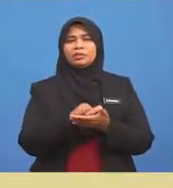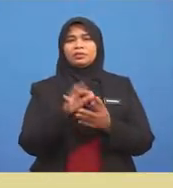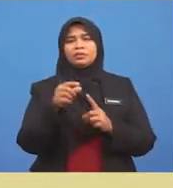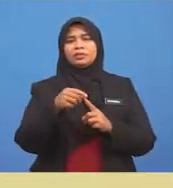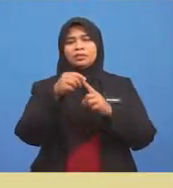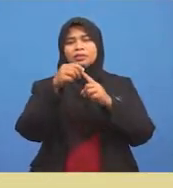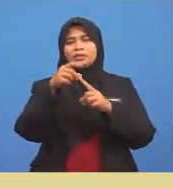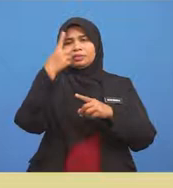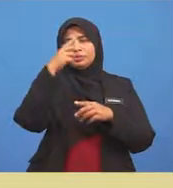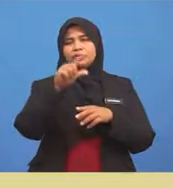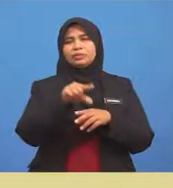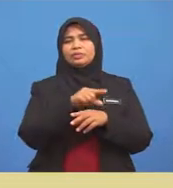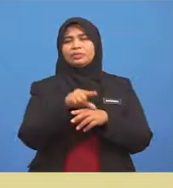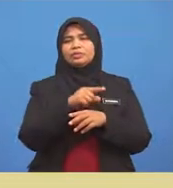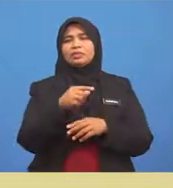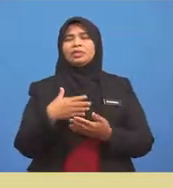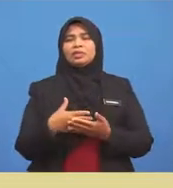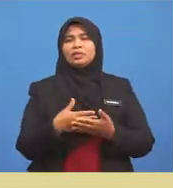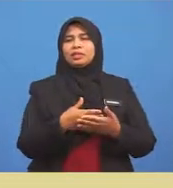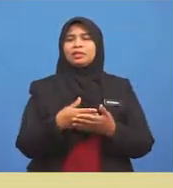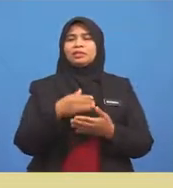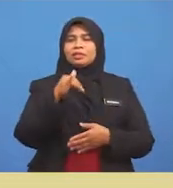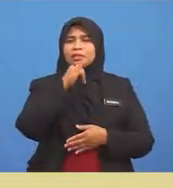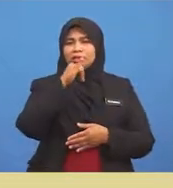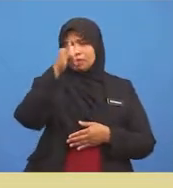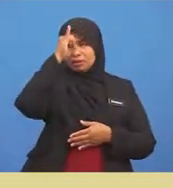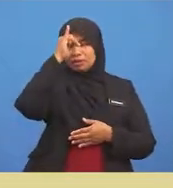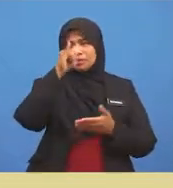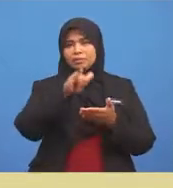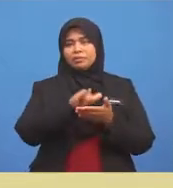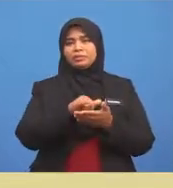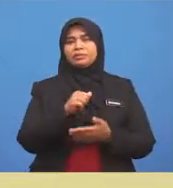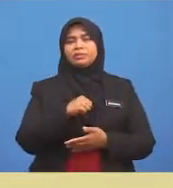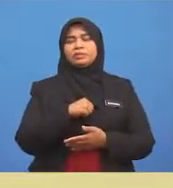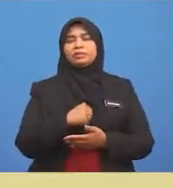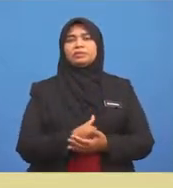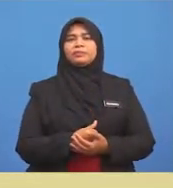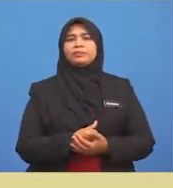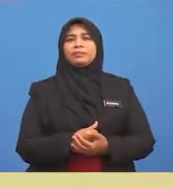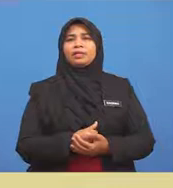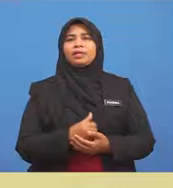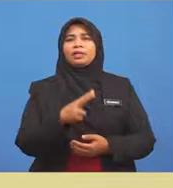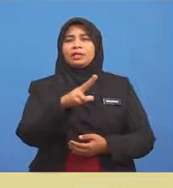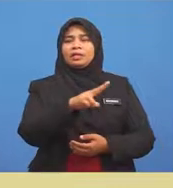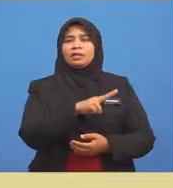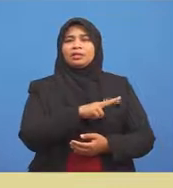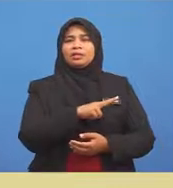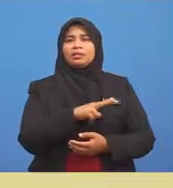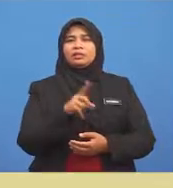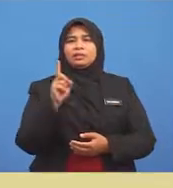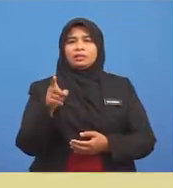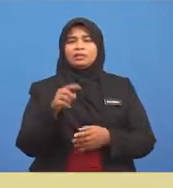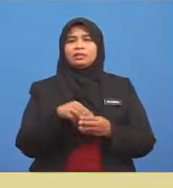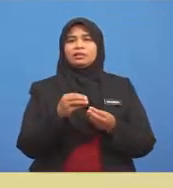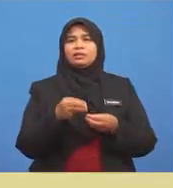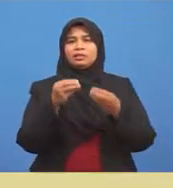untuk kegunaan anak yatim itu sendiri. Harta tersebut hendaklah